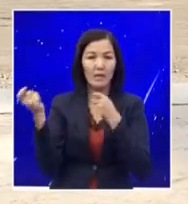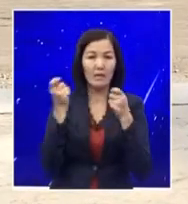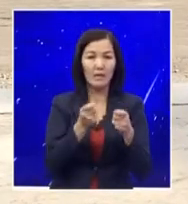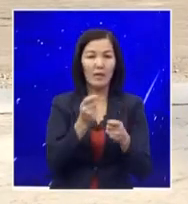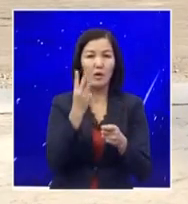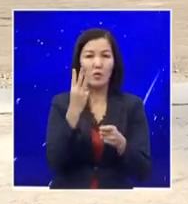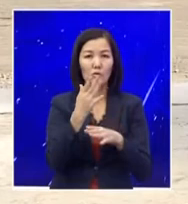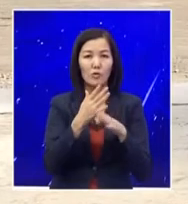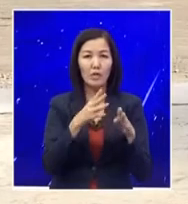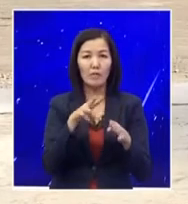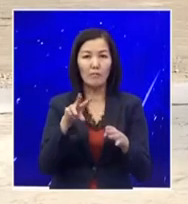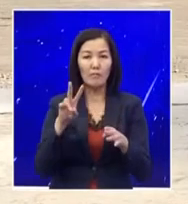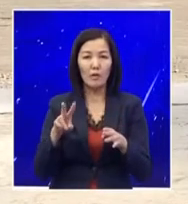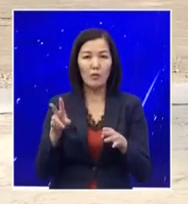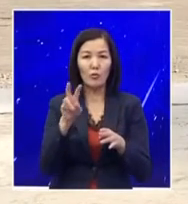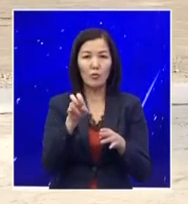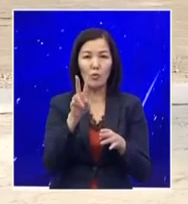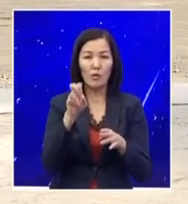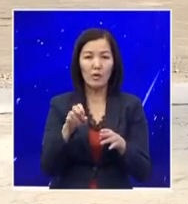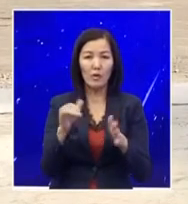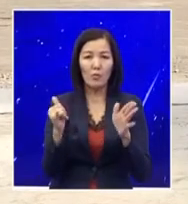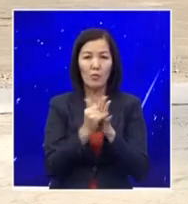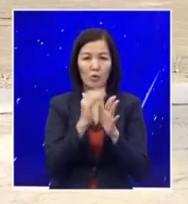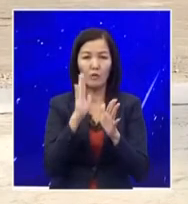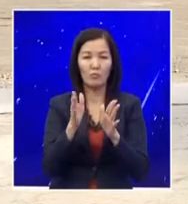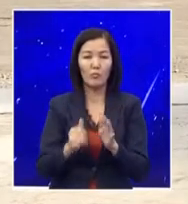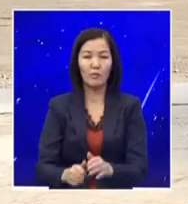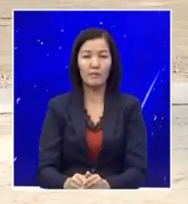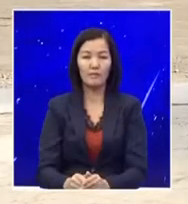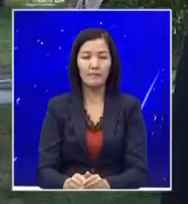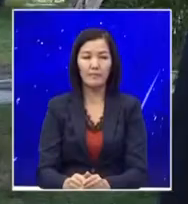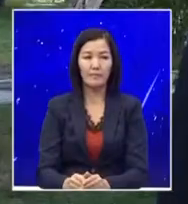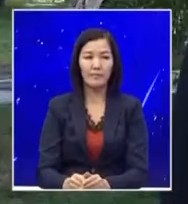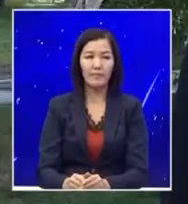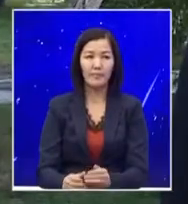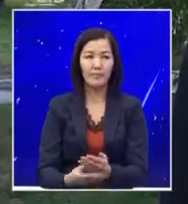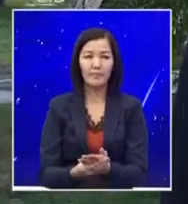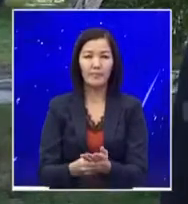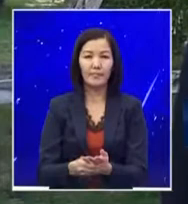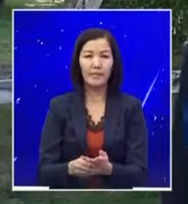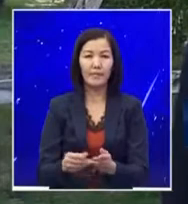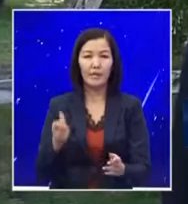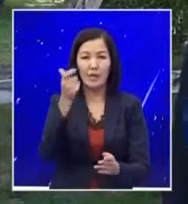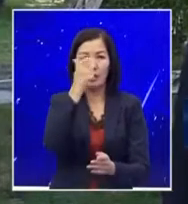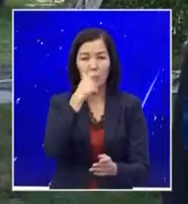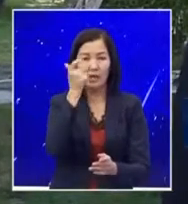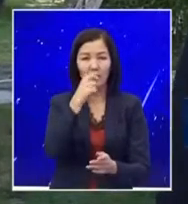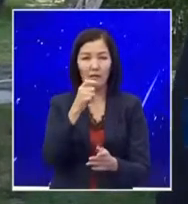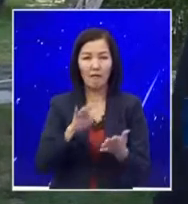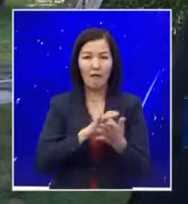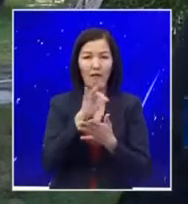миллион долларға соны салып, енді осы жылы бәрі бітеді ғой деп Құдайдың сұраймыз. Көргеніміз Жаркент қаласы бойынша